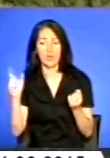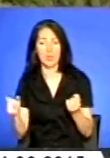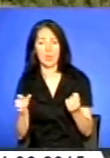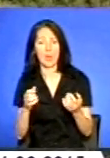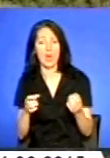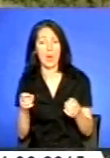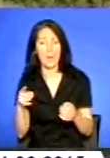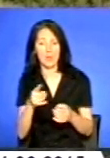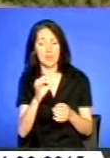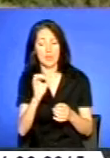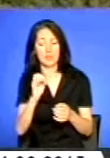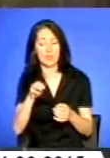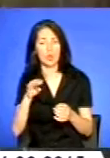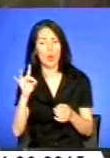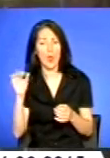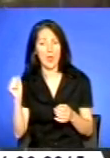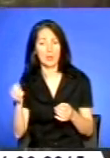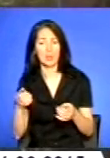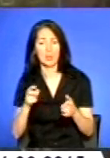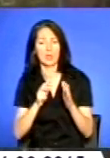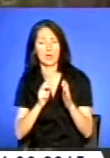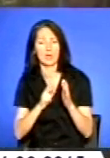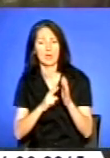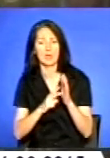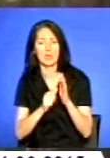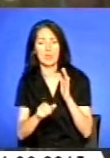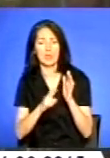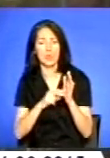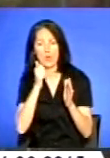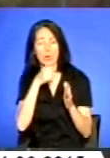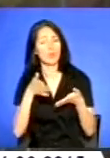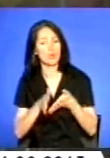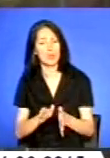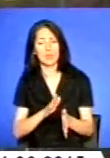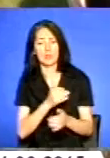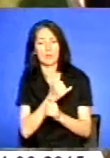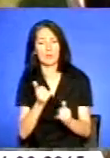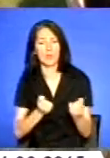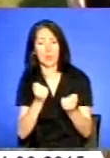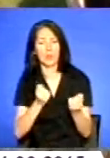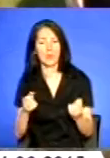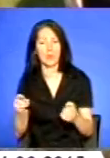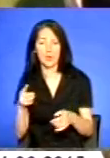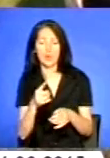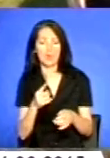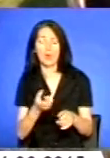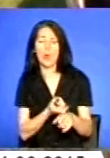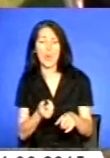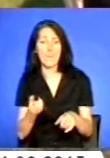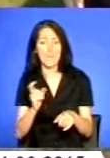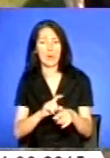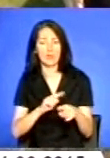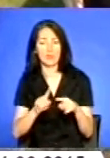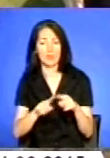Озерна, 1987 року народження, не впорався з керуванням. За попередньою інформацією, чоловік перевищив швидкість, врізався у